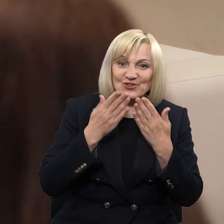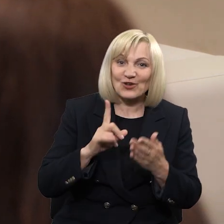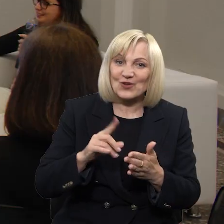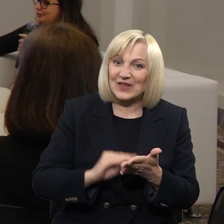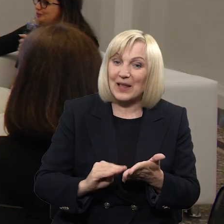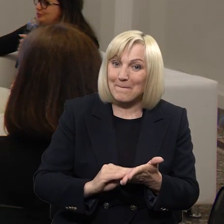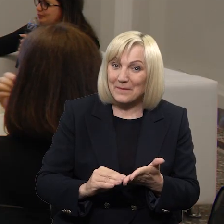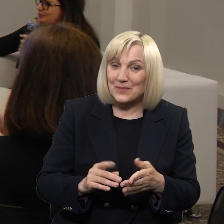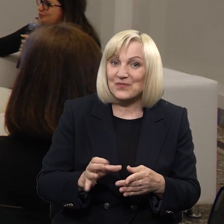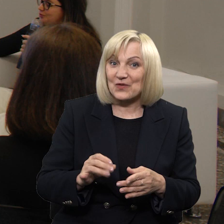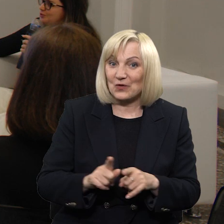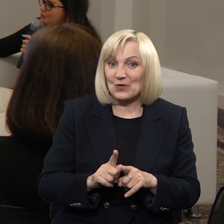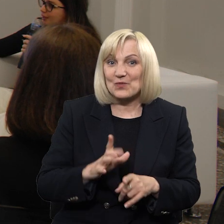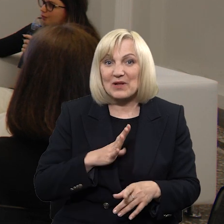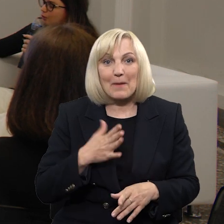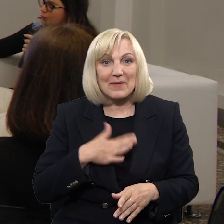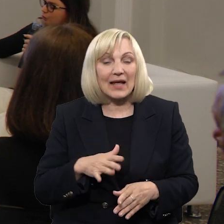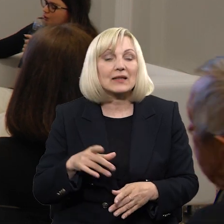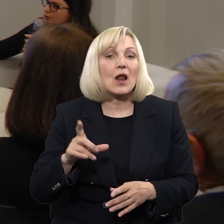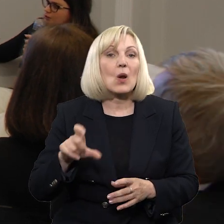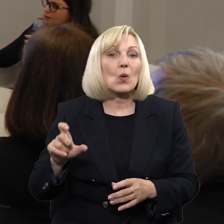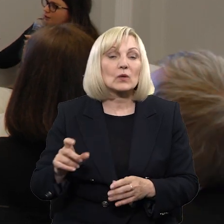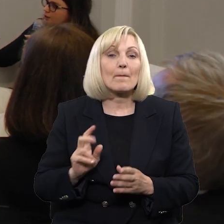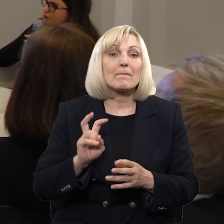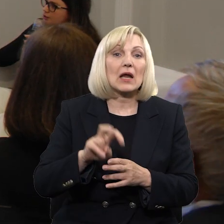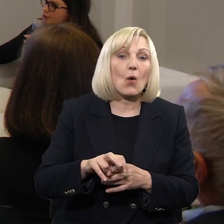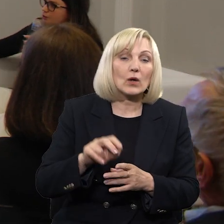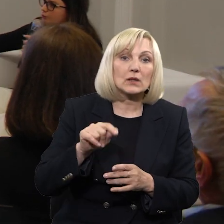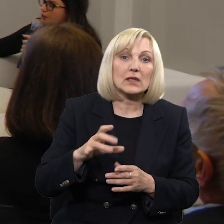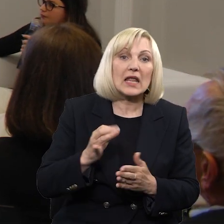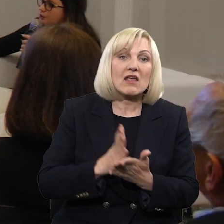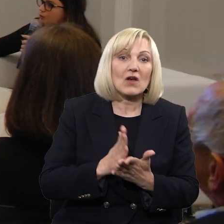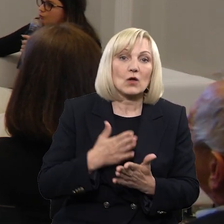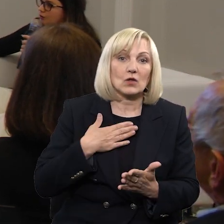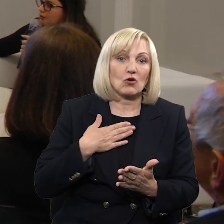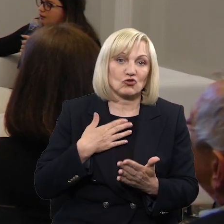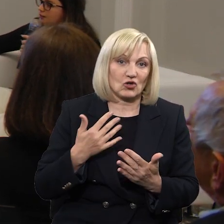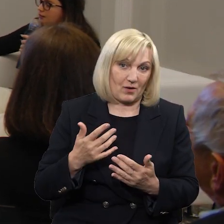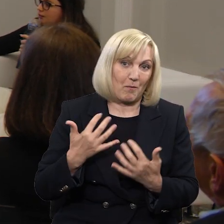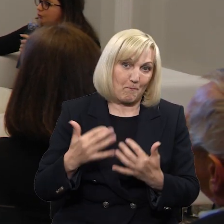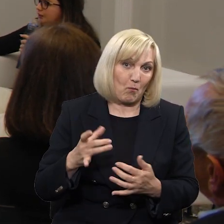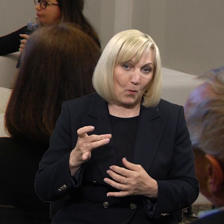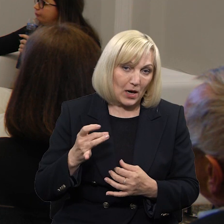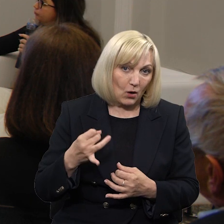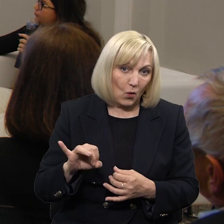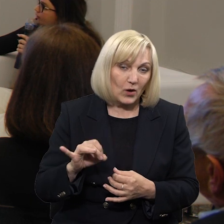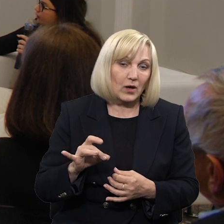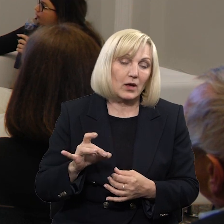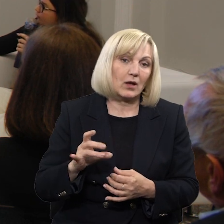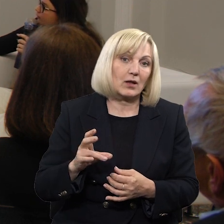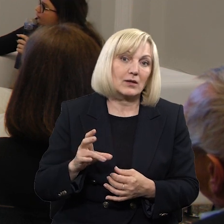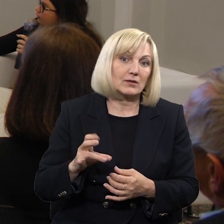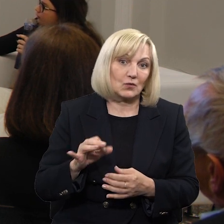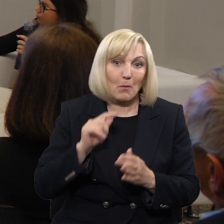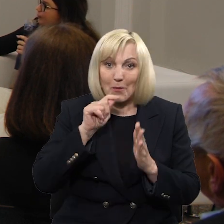то что написано но в общем-то тоже было очень приятно приходят люди которые не являются нашими нашей публикой и которые